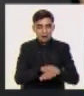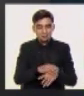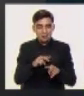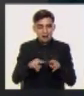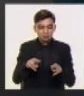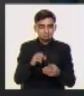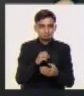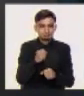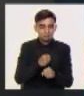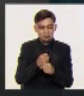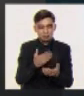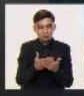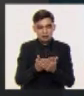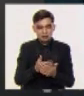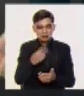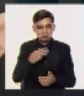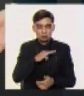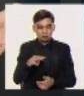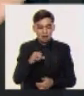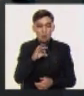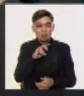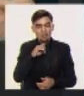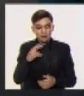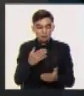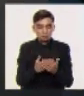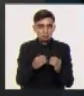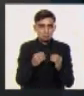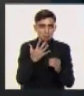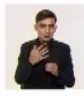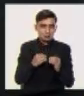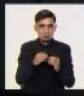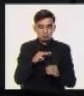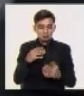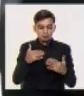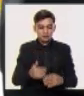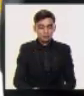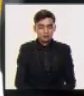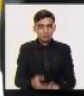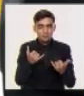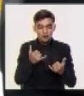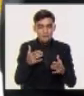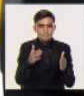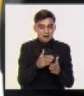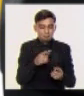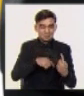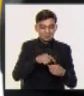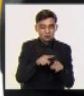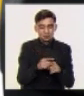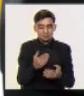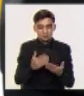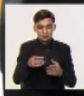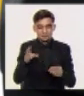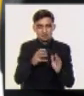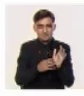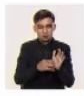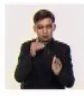такая процедура займет минимум полчаса, а онлайн всего 5-10 минут. На сегодня в малом и микробизнесе задействованы 900